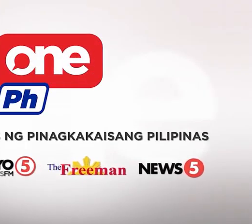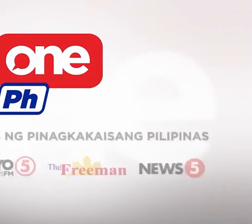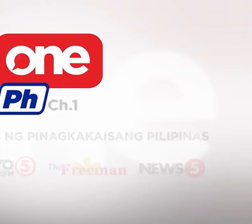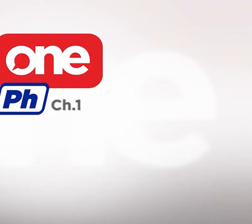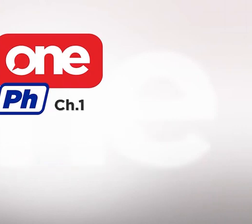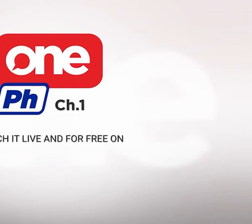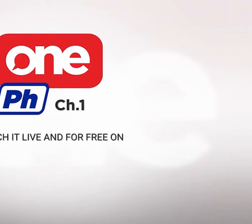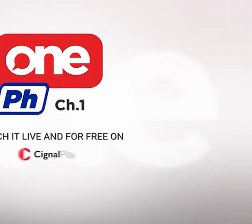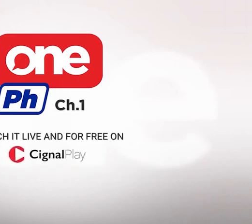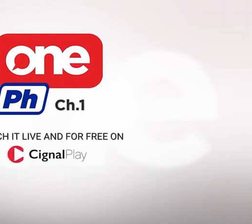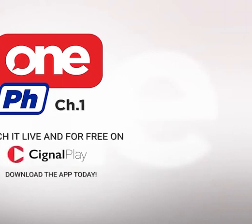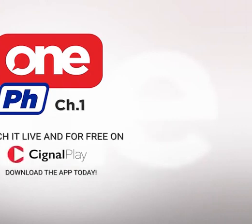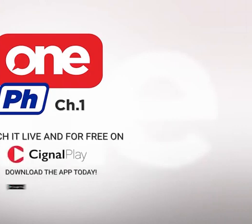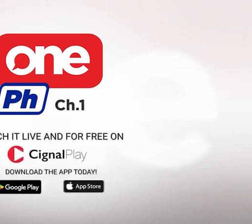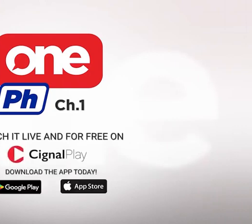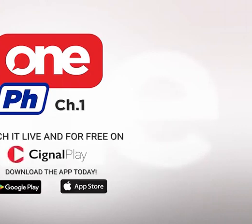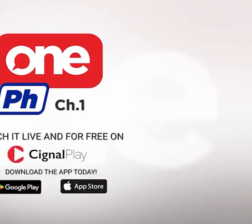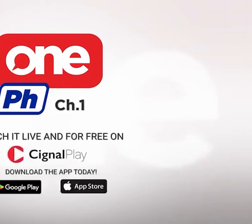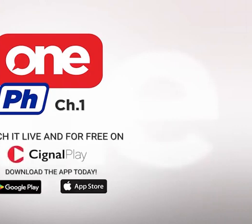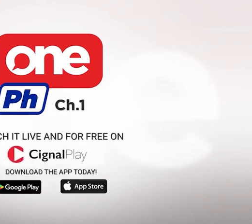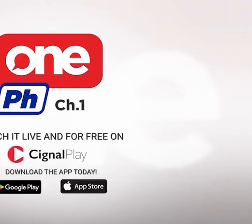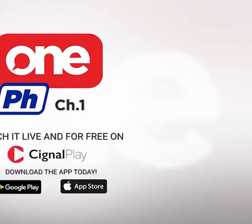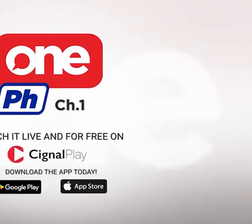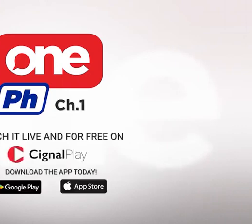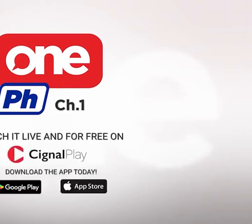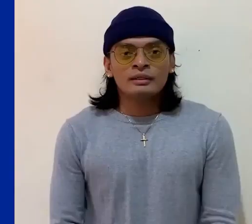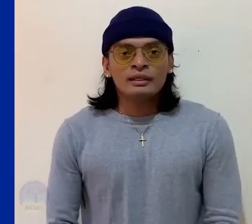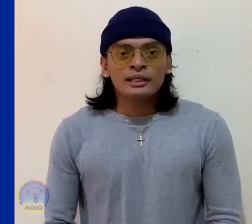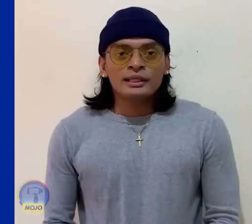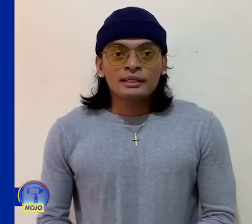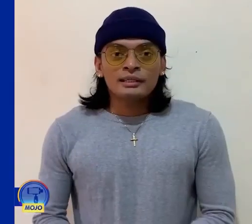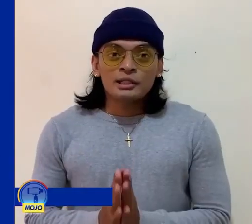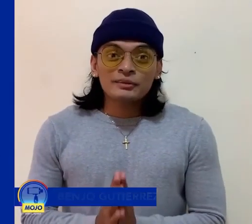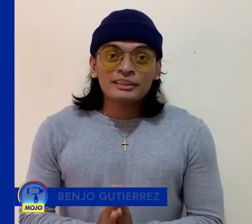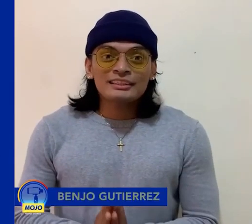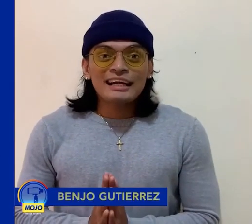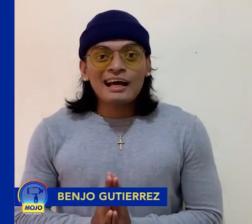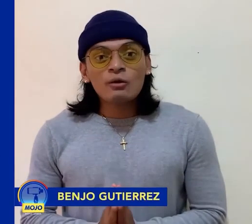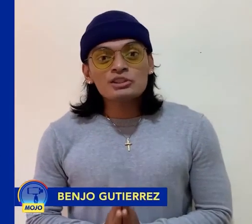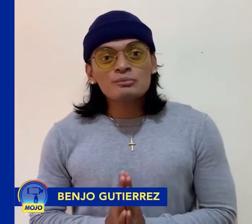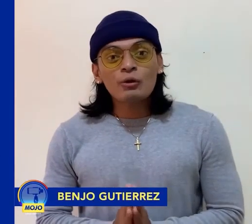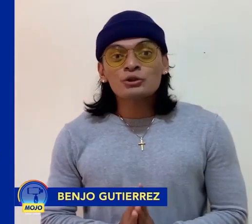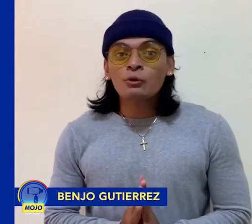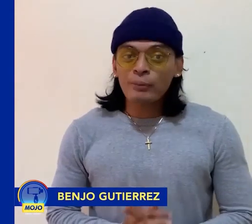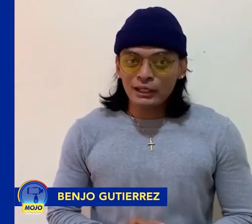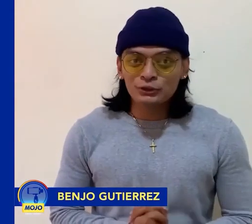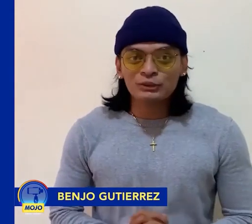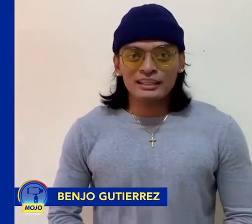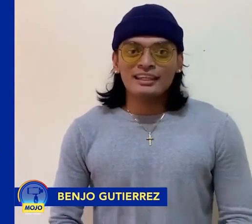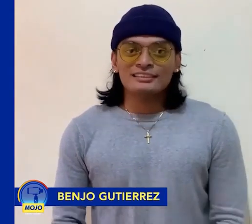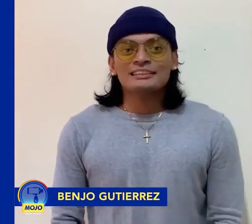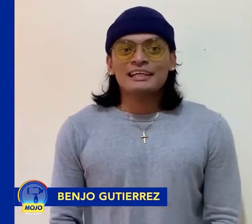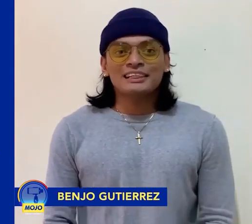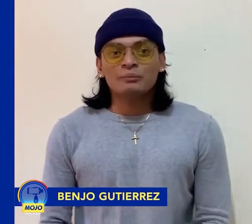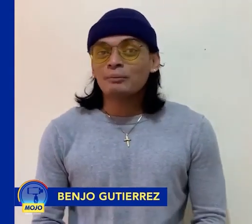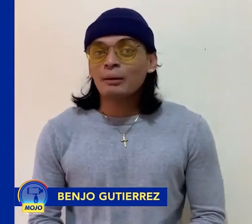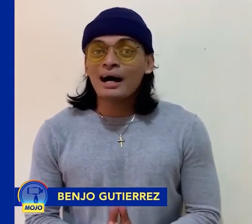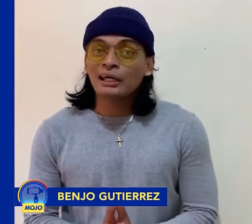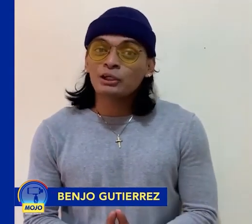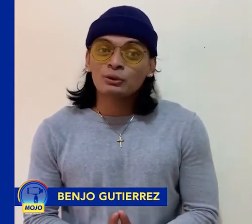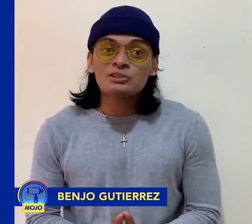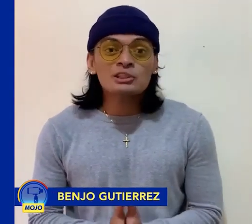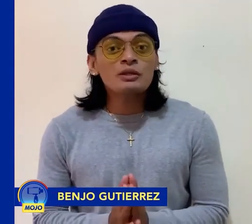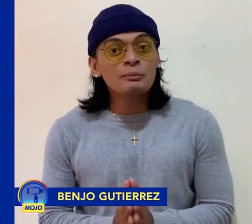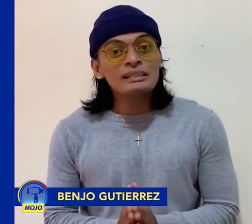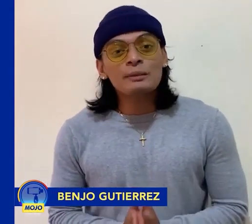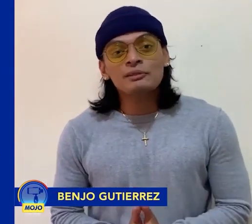Kapatid, ako Ako si Mojo Benjo Gutierrez at ang may babahagi